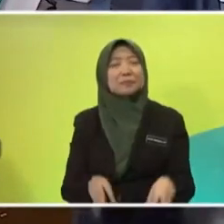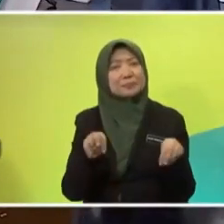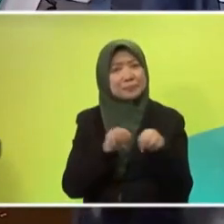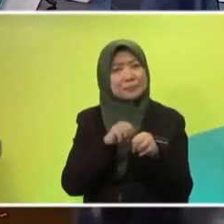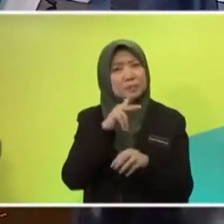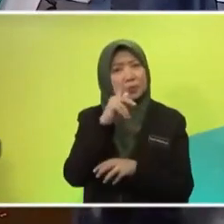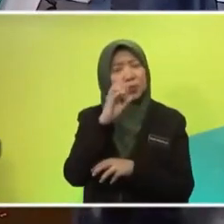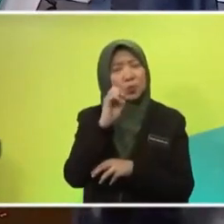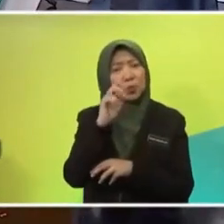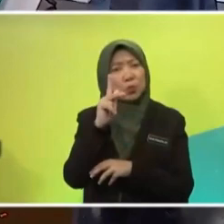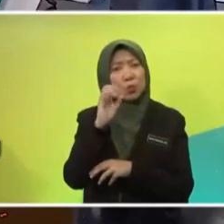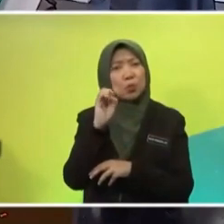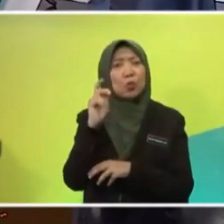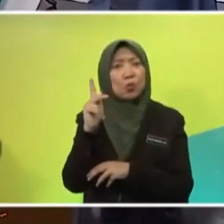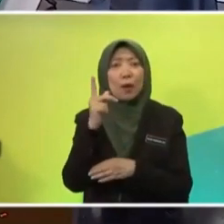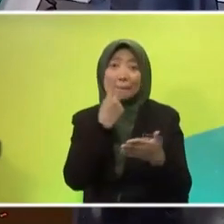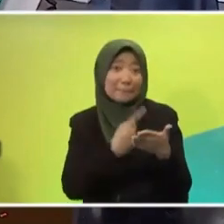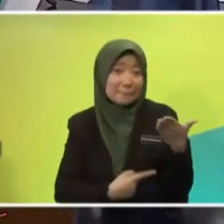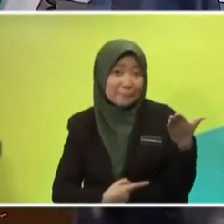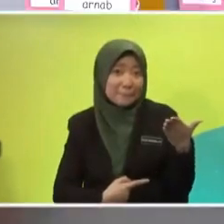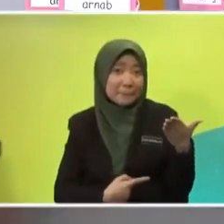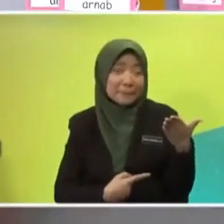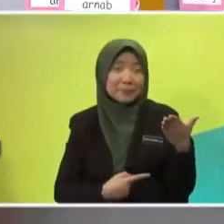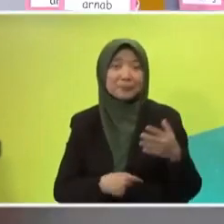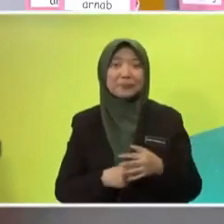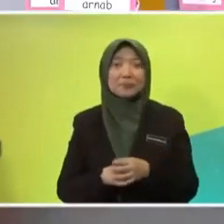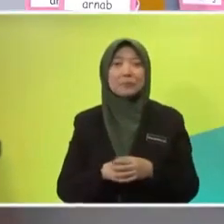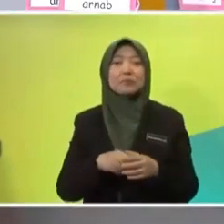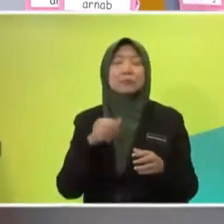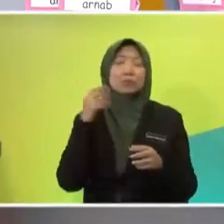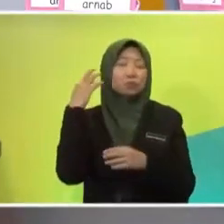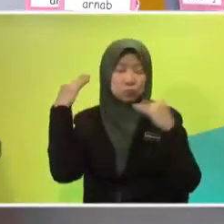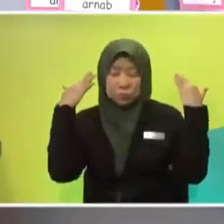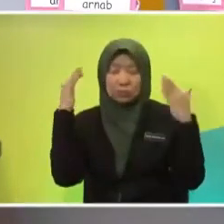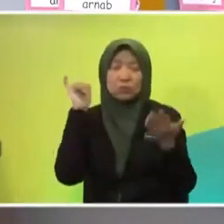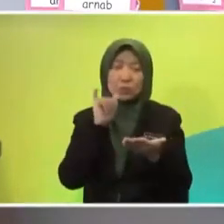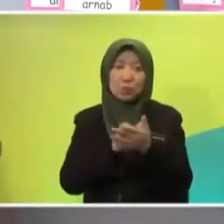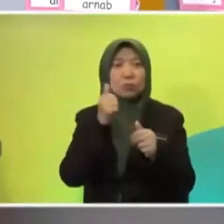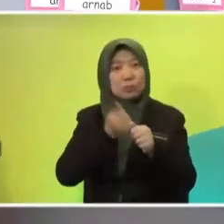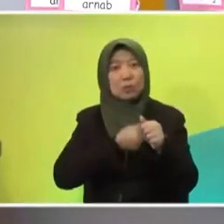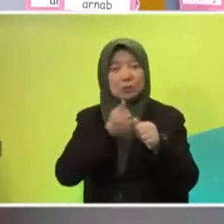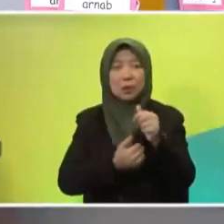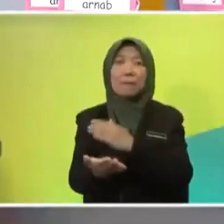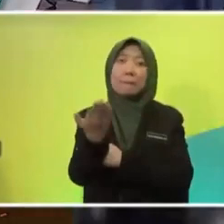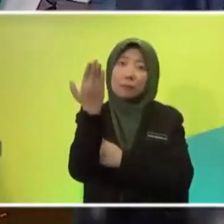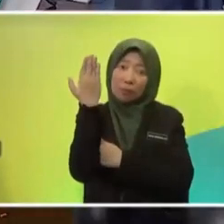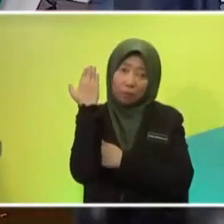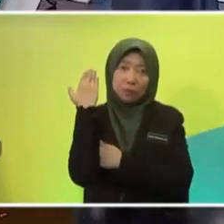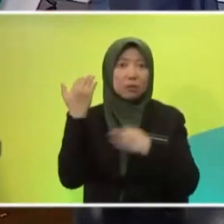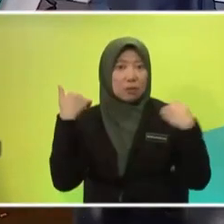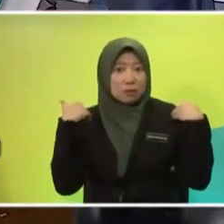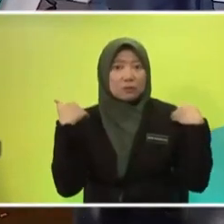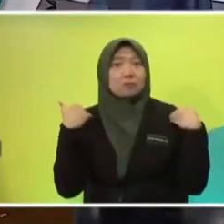Wah. Cikgu, bunyi ni kan setiap pagi kejutkan kita. Betul tak Cikgu Su? Betul tu Kak